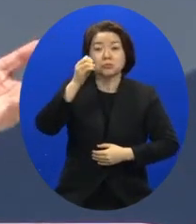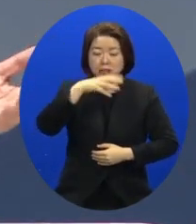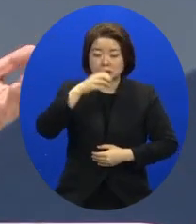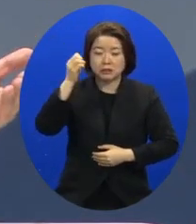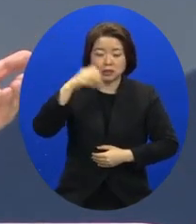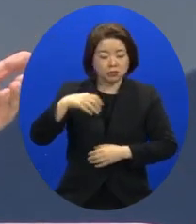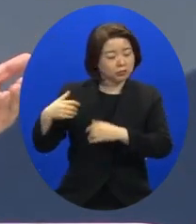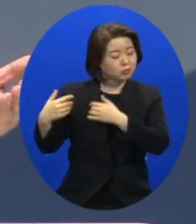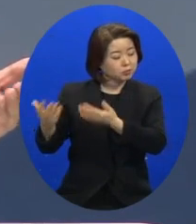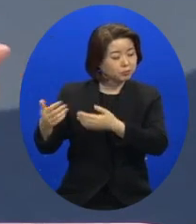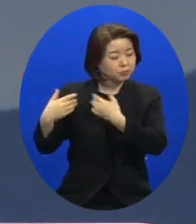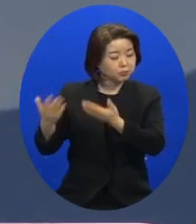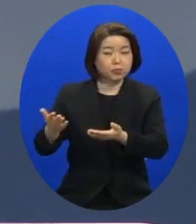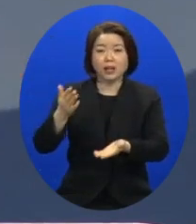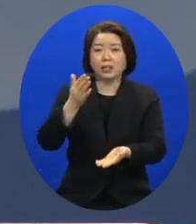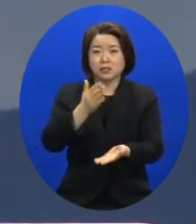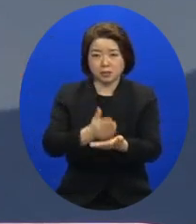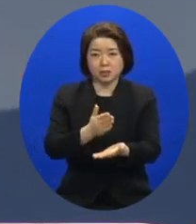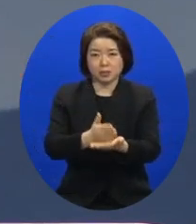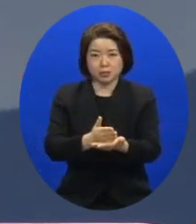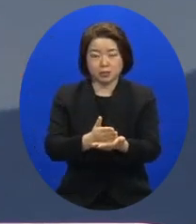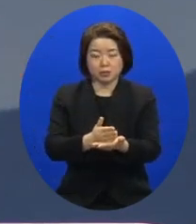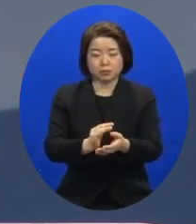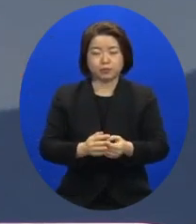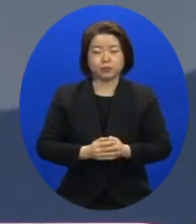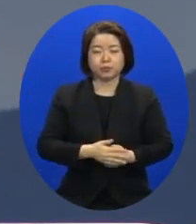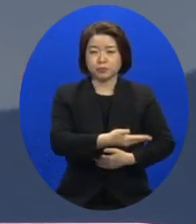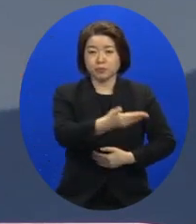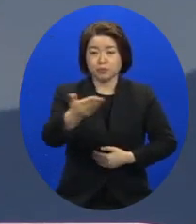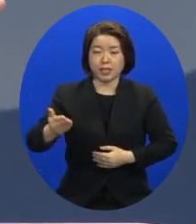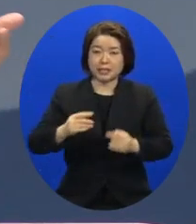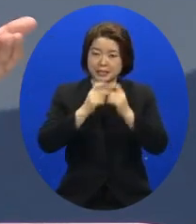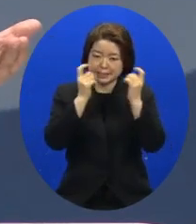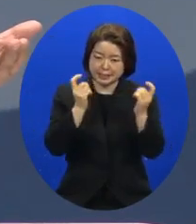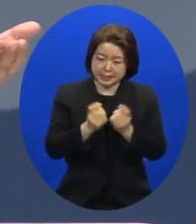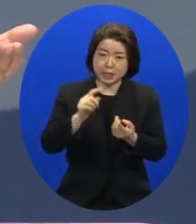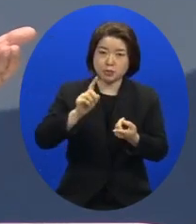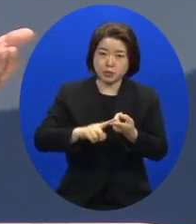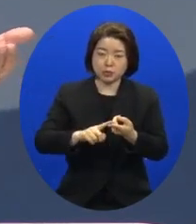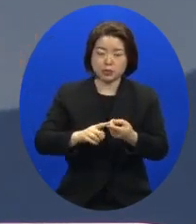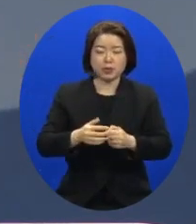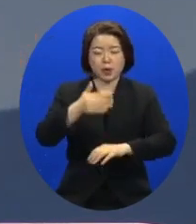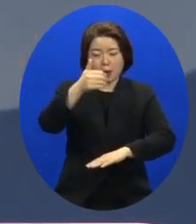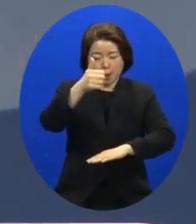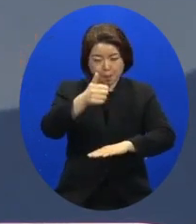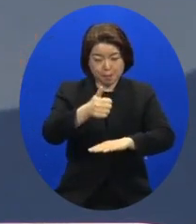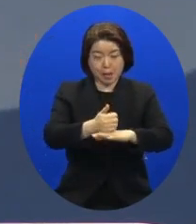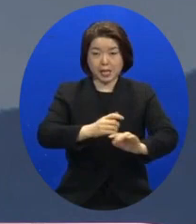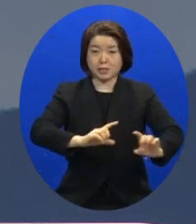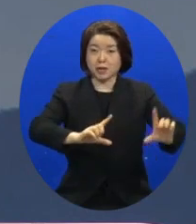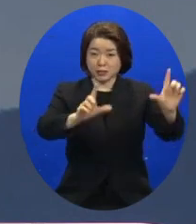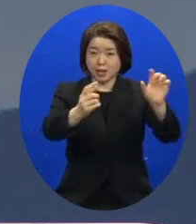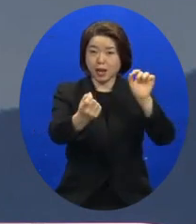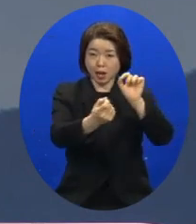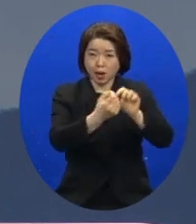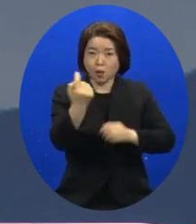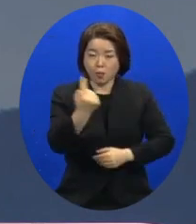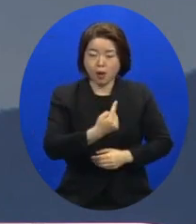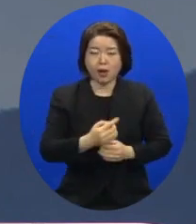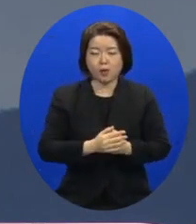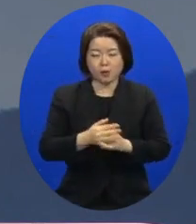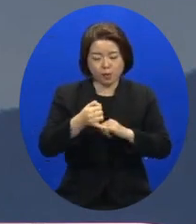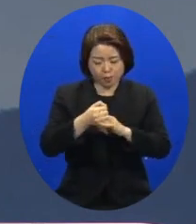넘기지 않으셔야 합니다. 여러분 개인적으로 마지막 날이 있습니다. 반드시 마지막